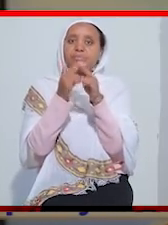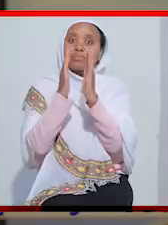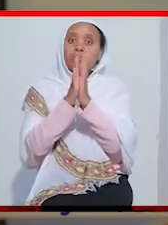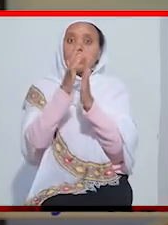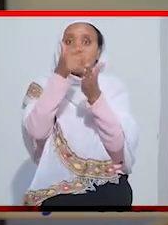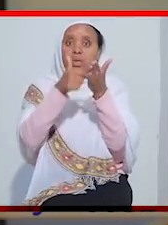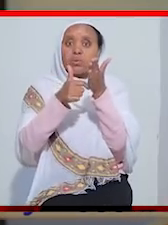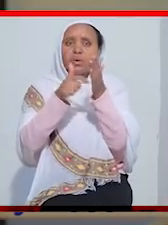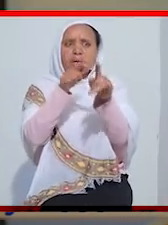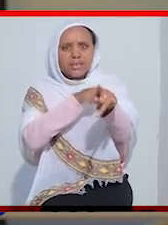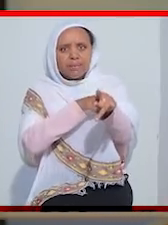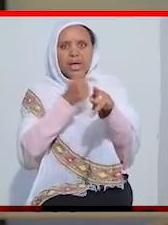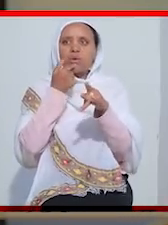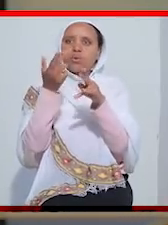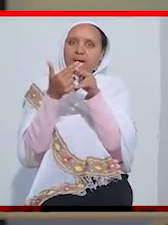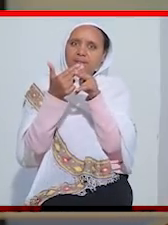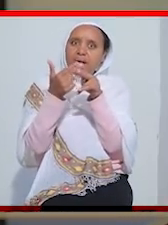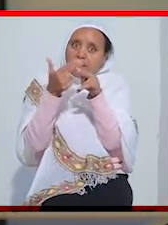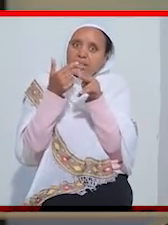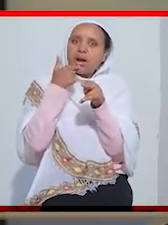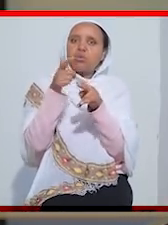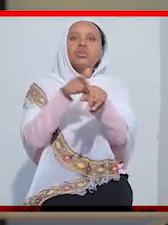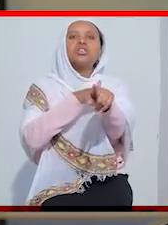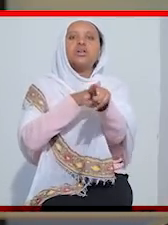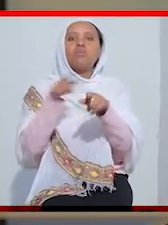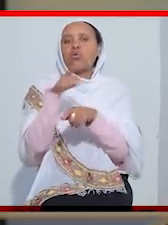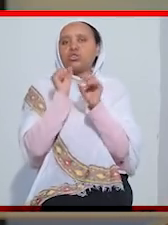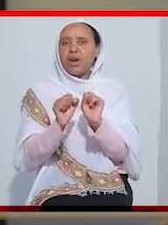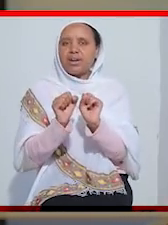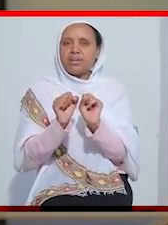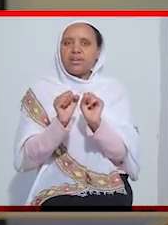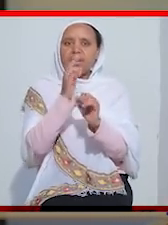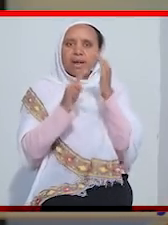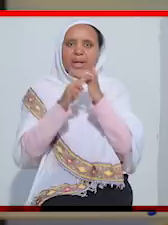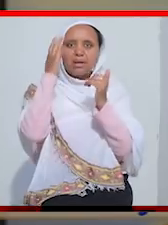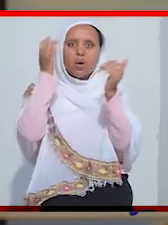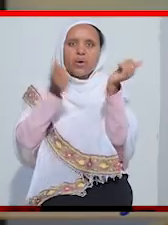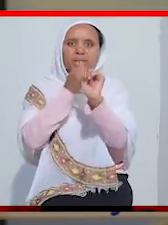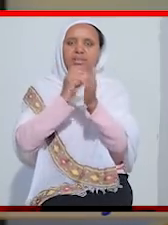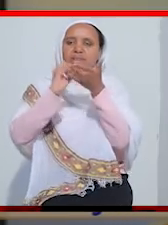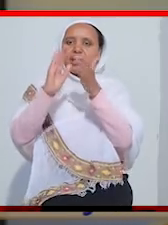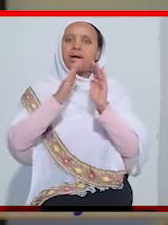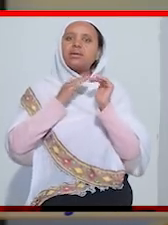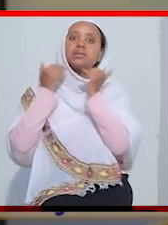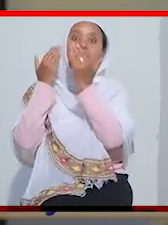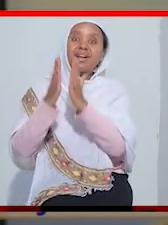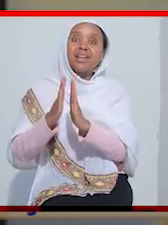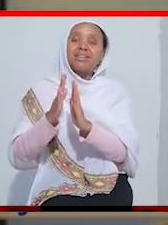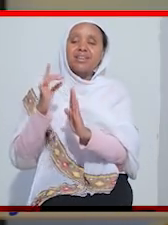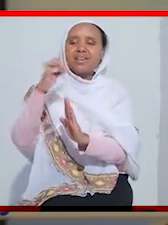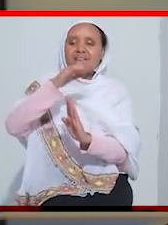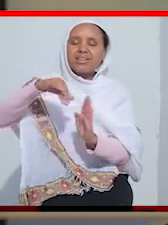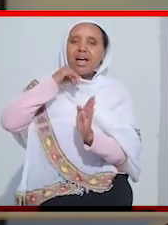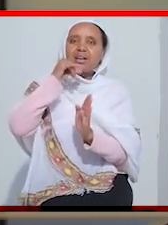ያሳጥራል። የጸሎት ውጤቱ ረዘመ ያልነው እንዲያጠር፣ አጠር ያልነው እንዲረዝም መሆን ይችላል። ነቢያት፣ ሐዋርያት፣